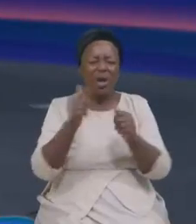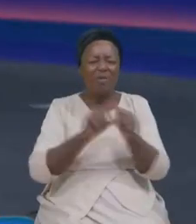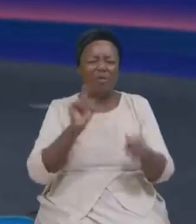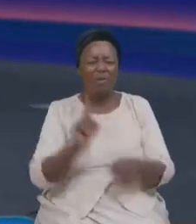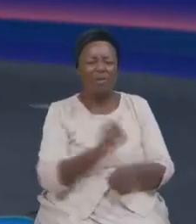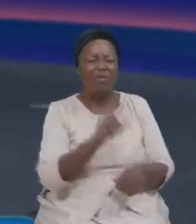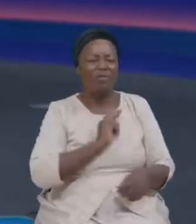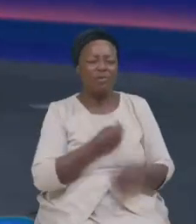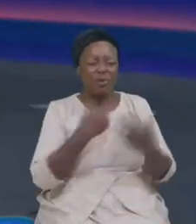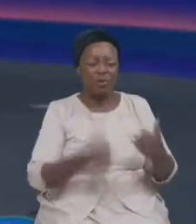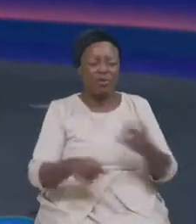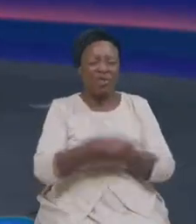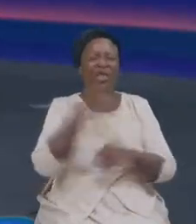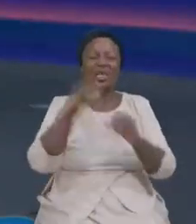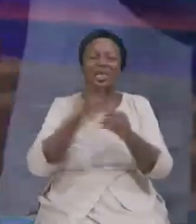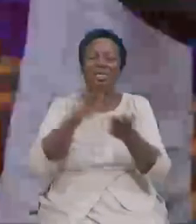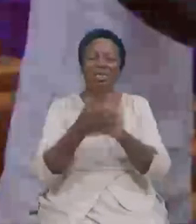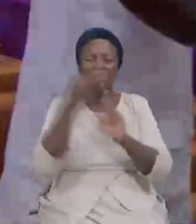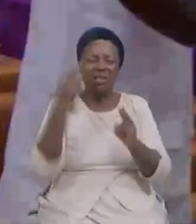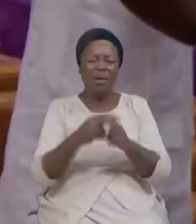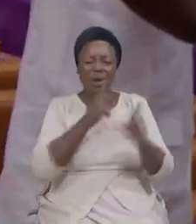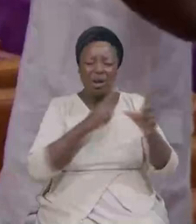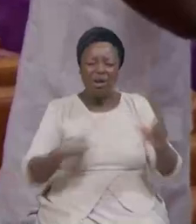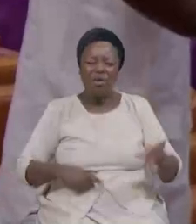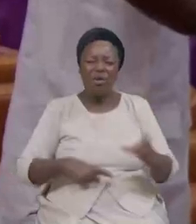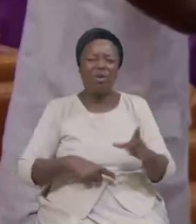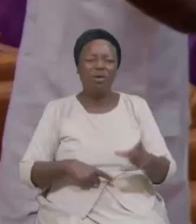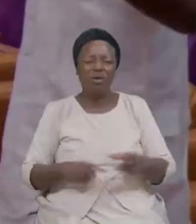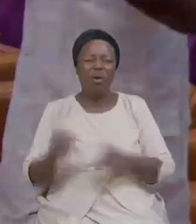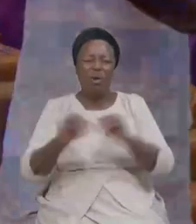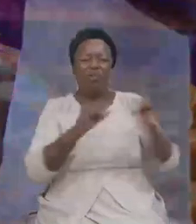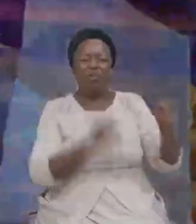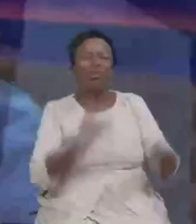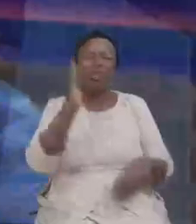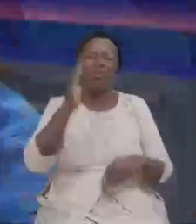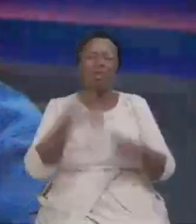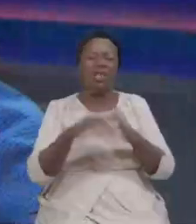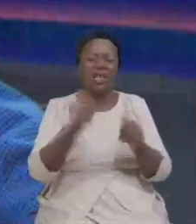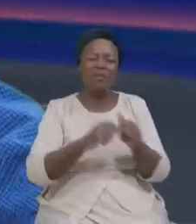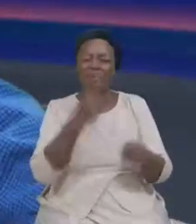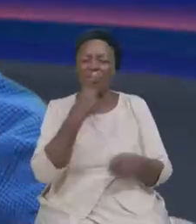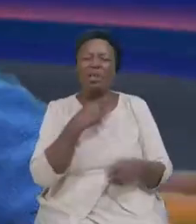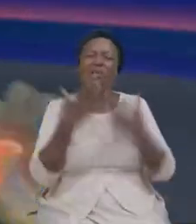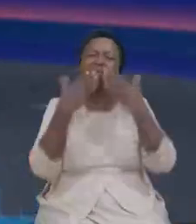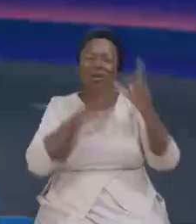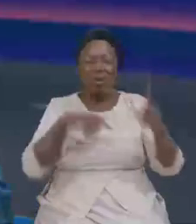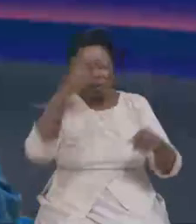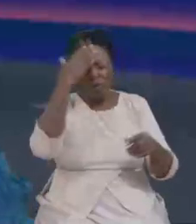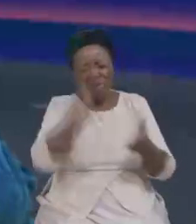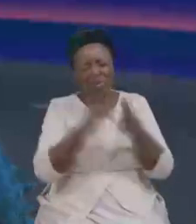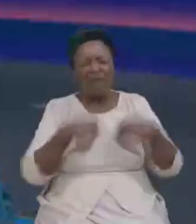nom de Jésus. Seigneur, mets un témoignage dans chaque bouche. Merci Seigneur parce que je sais que tu l'as fait. Au nom